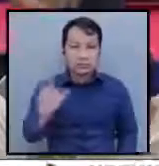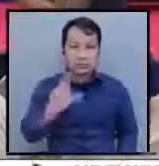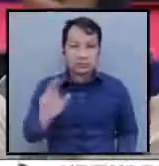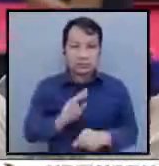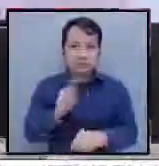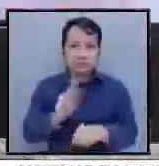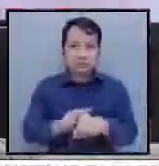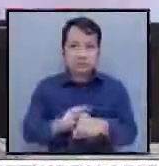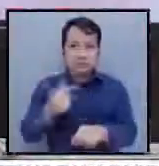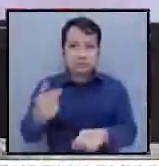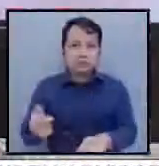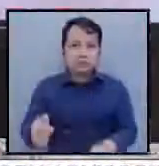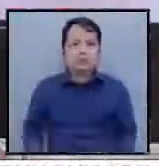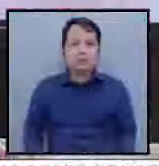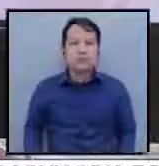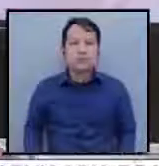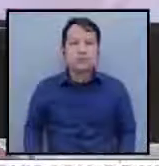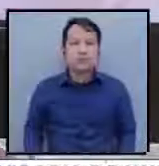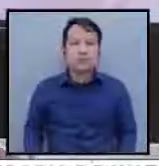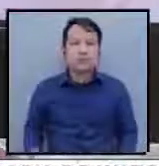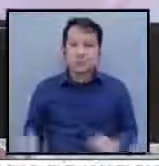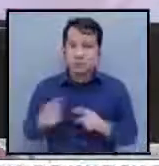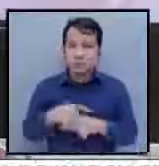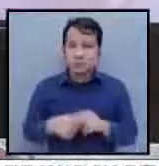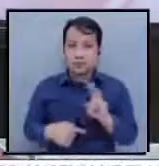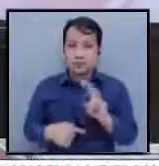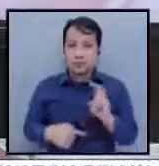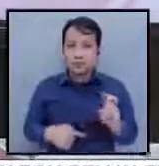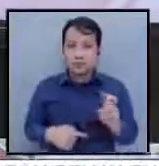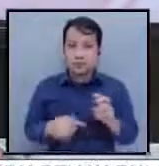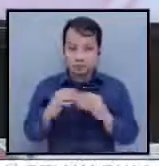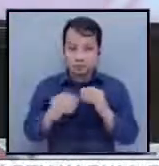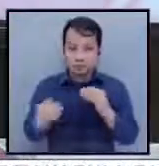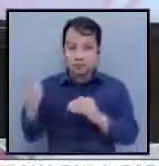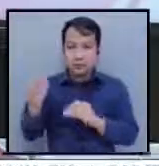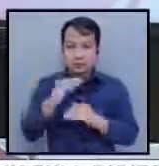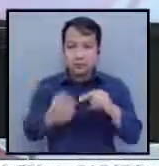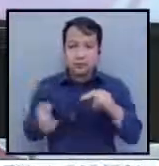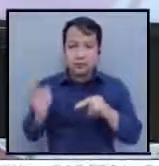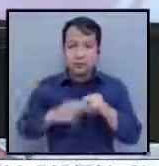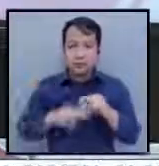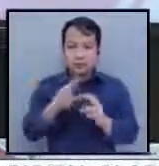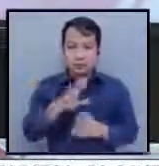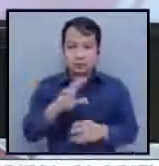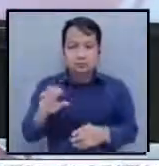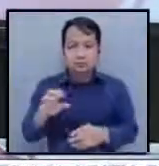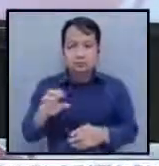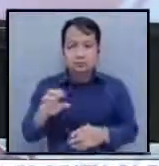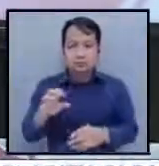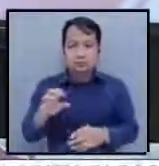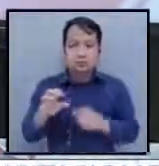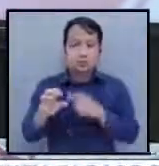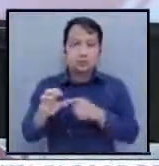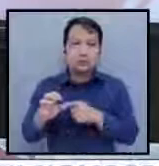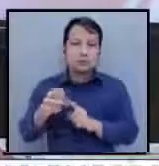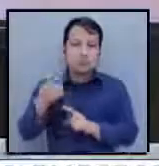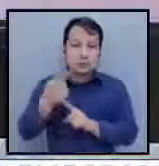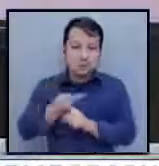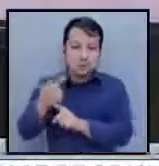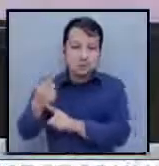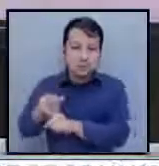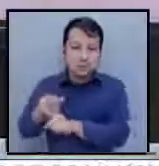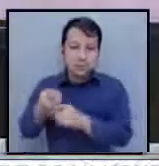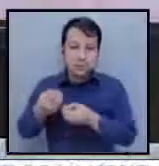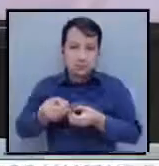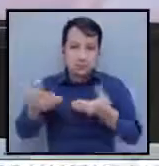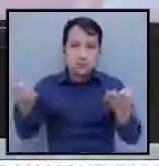Pilipinas. Mula sa 200 pesos, itinaas na ni Pangulong Rodrigo Duterte sa 500 piso kada buwan ang